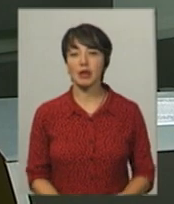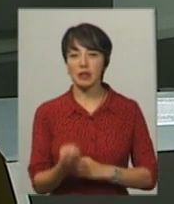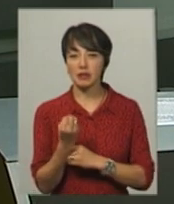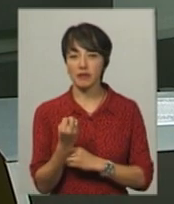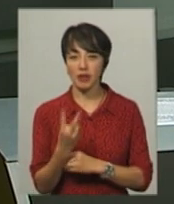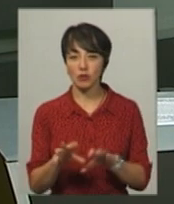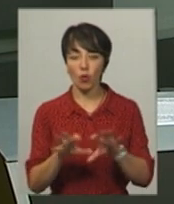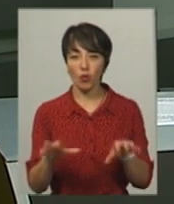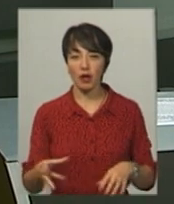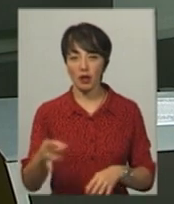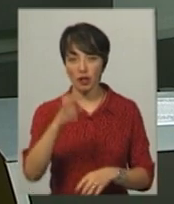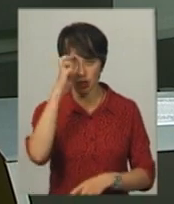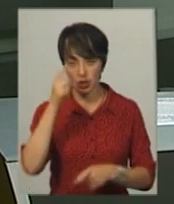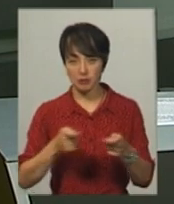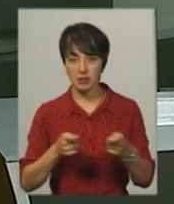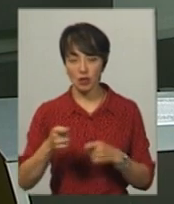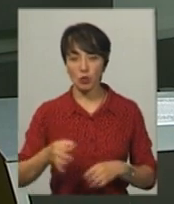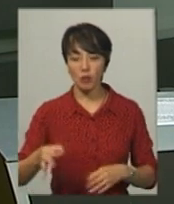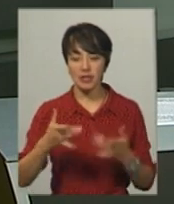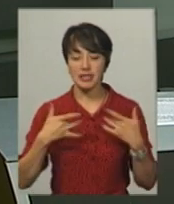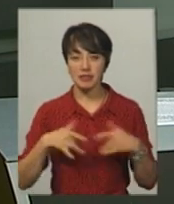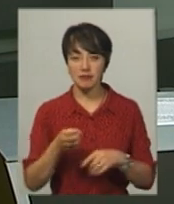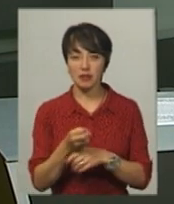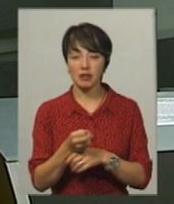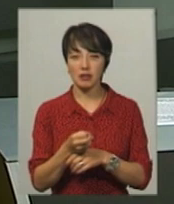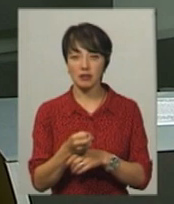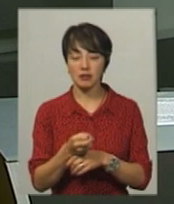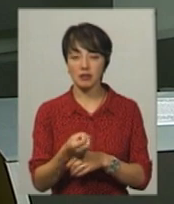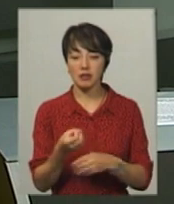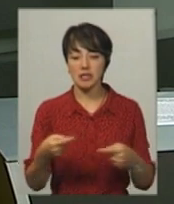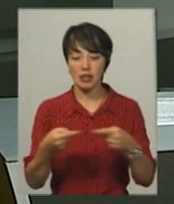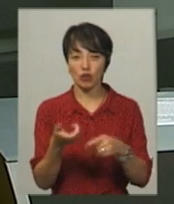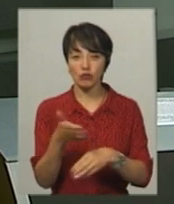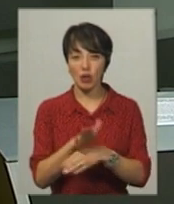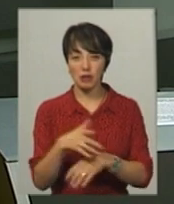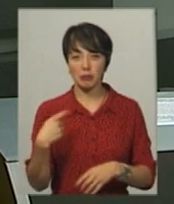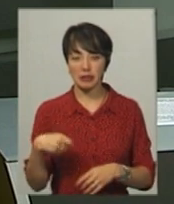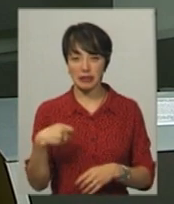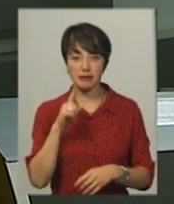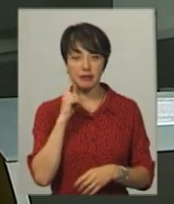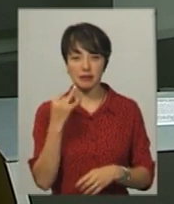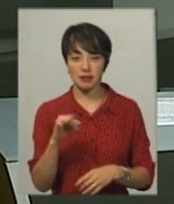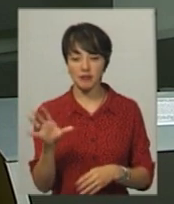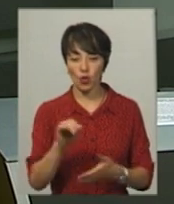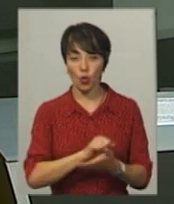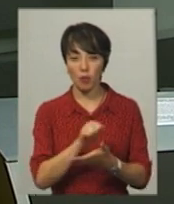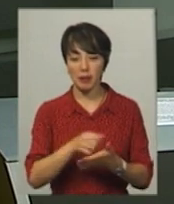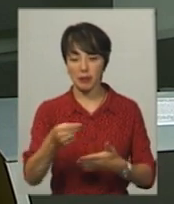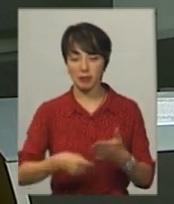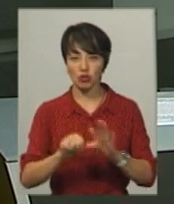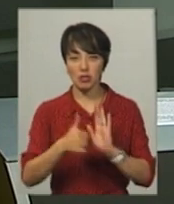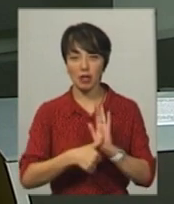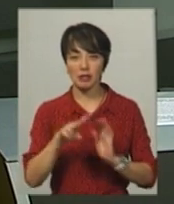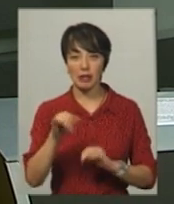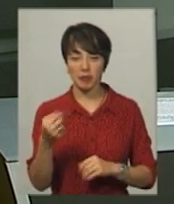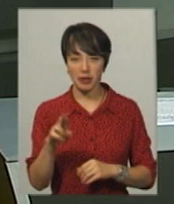Дванадцять голів райдержадміністрації Хмельниччини звільнено згідно розпоряджень президента Володимира Зеленського. Усі документи підписані 16